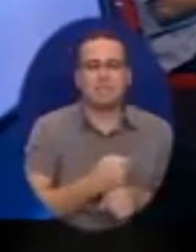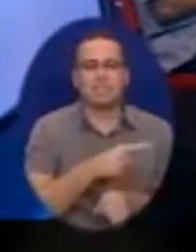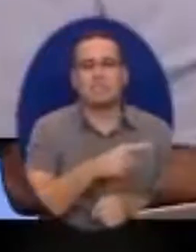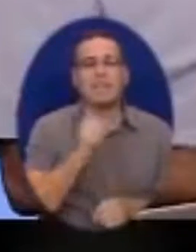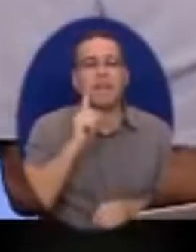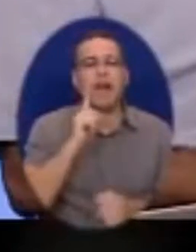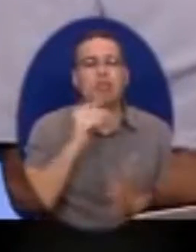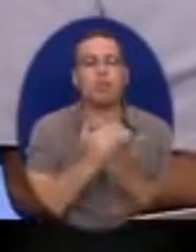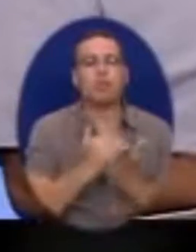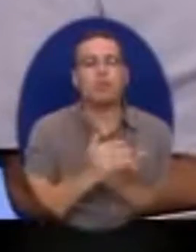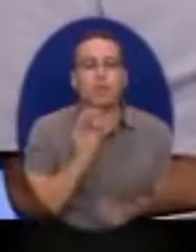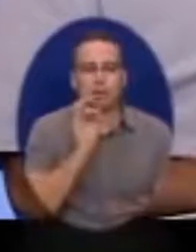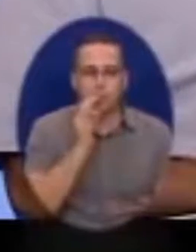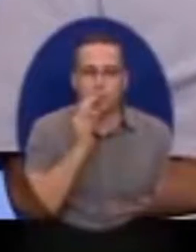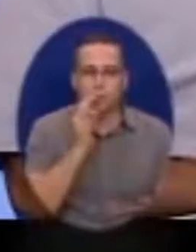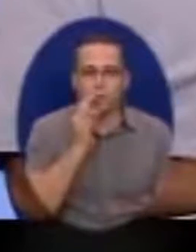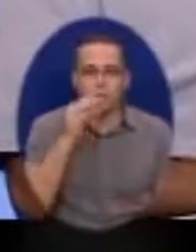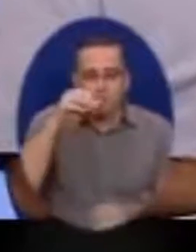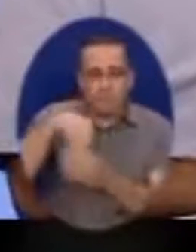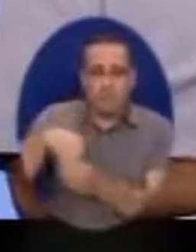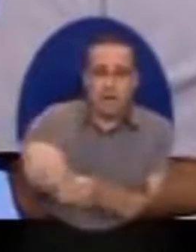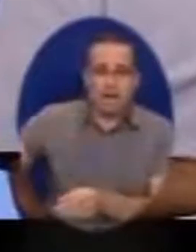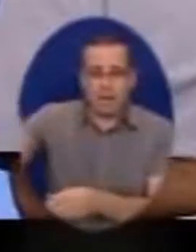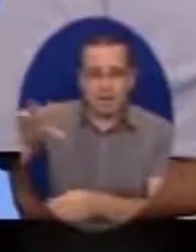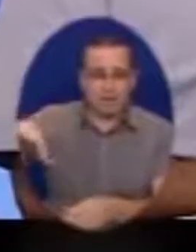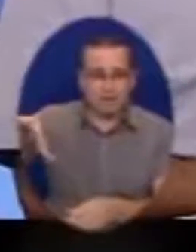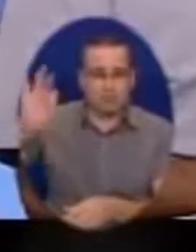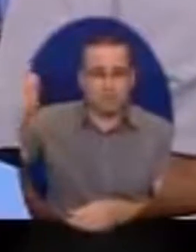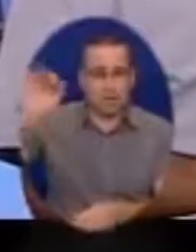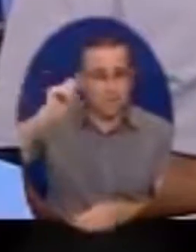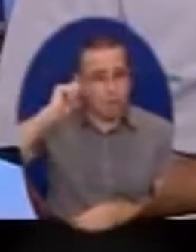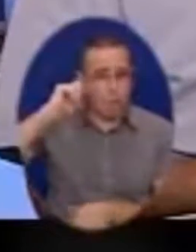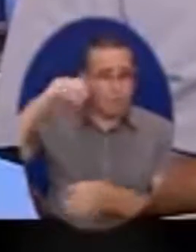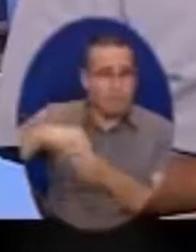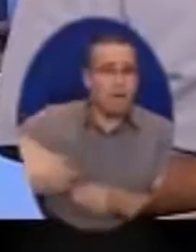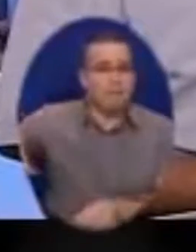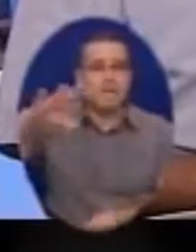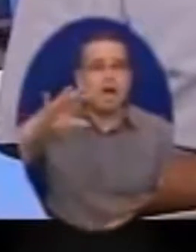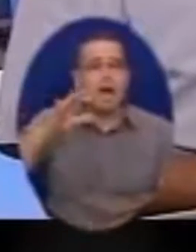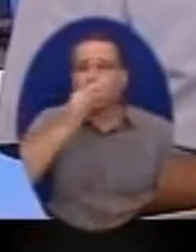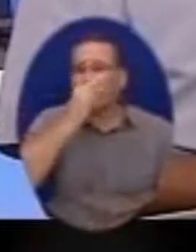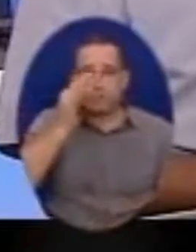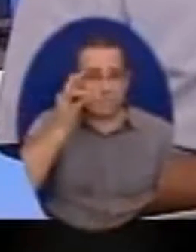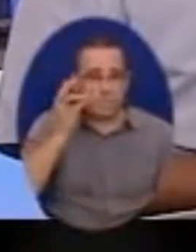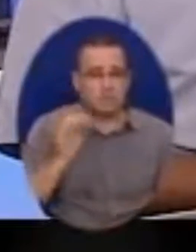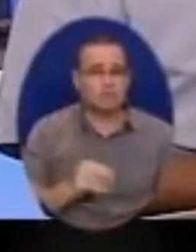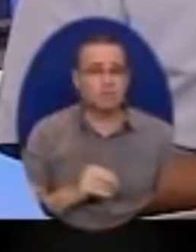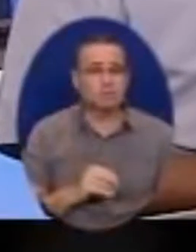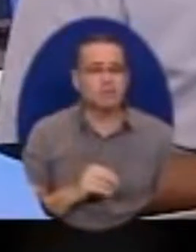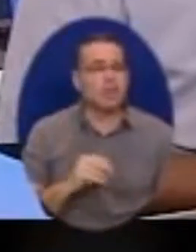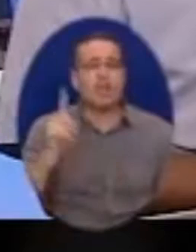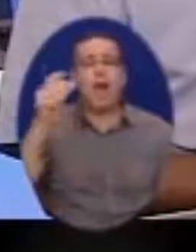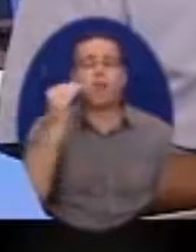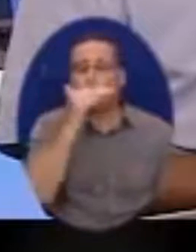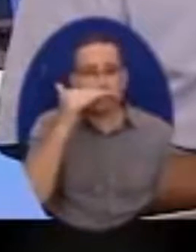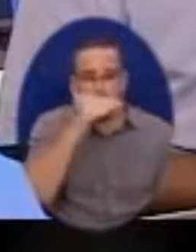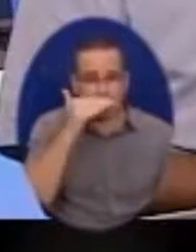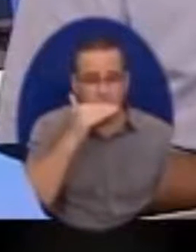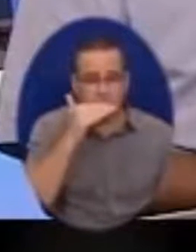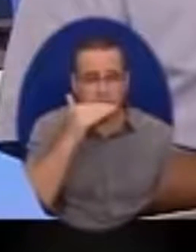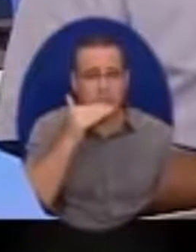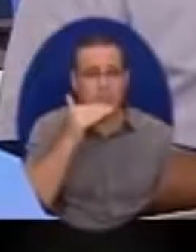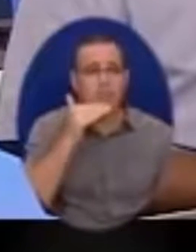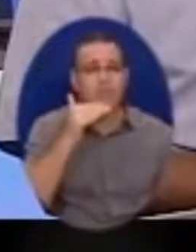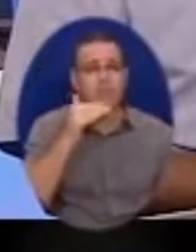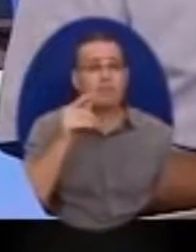תוכנית במגזר הדרוזי לבחורות, ו... את יודעת, המפגש עם האחר, לשמוע על עוד